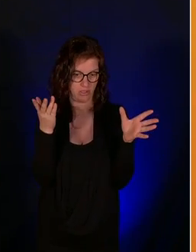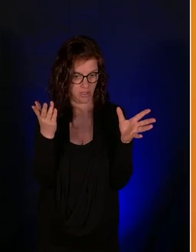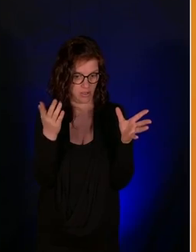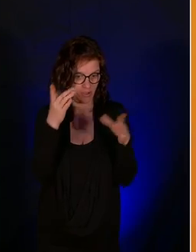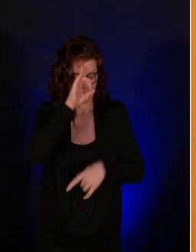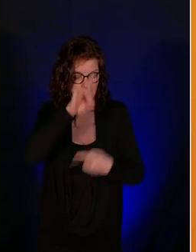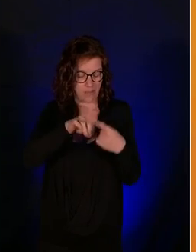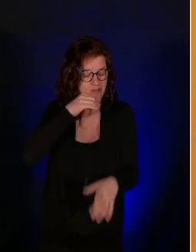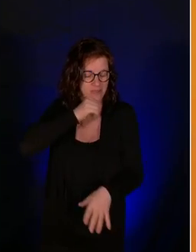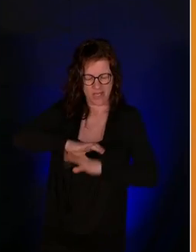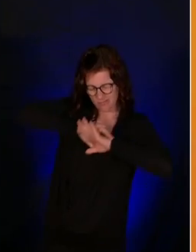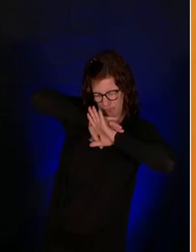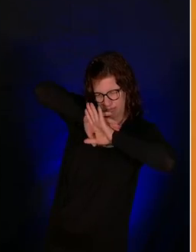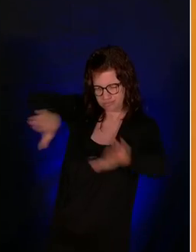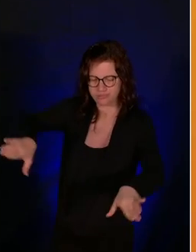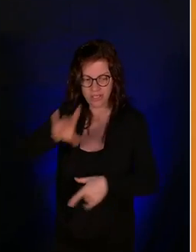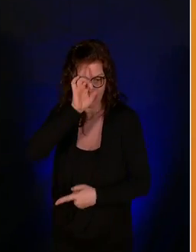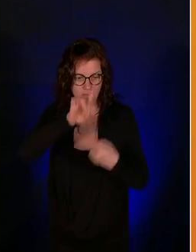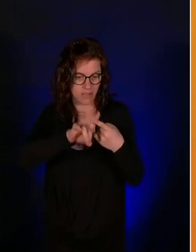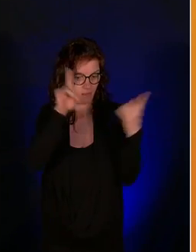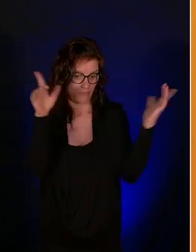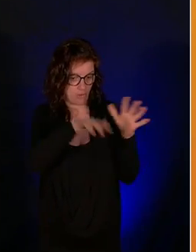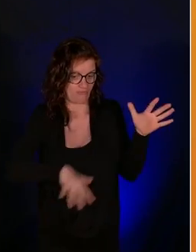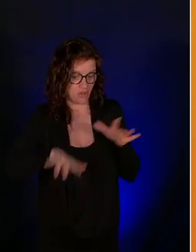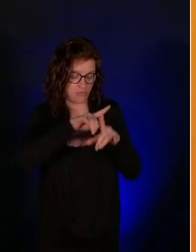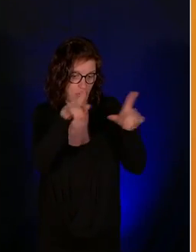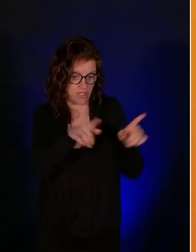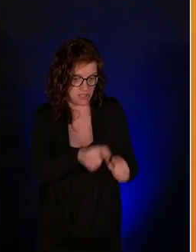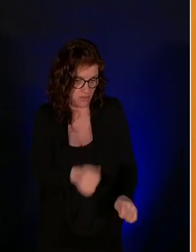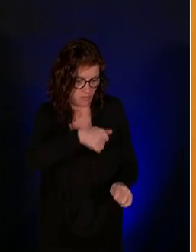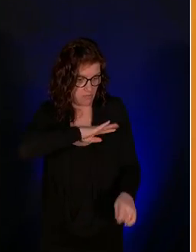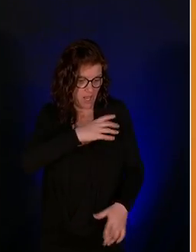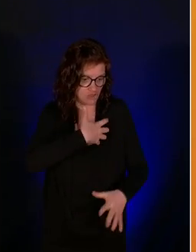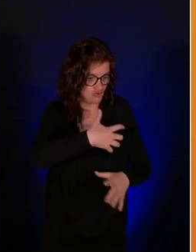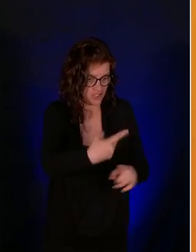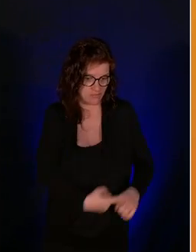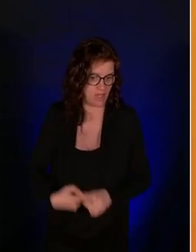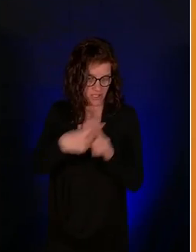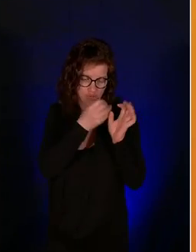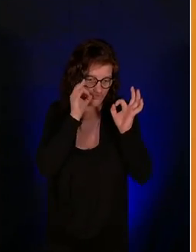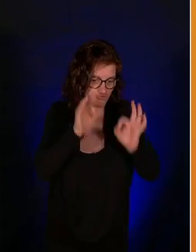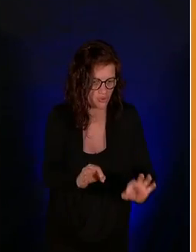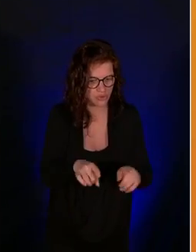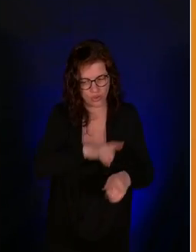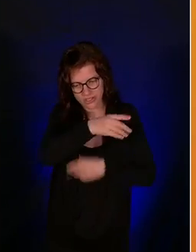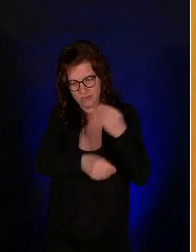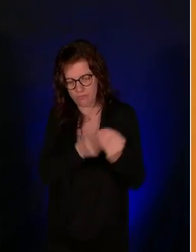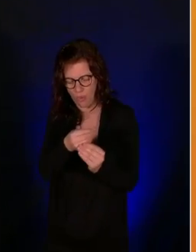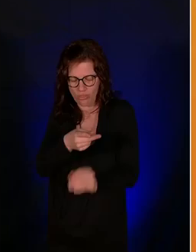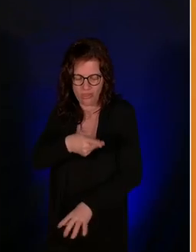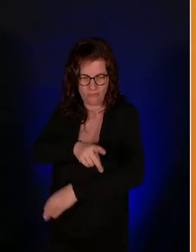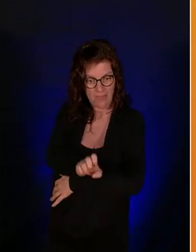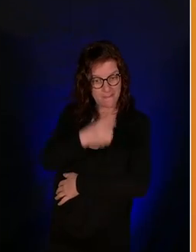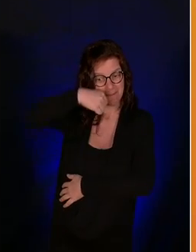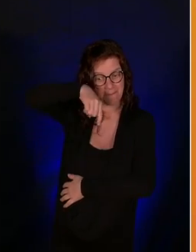le respect de notre environnement par une juste répartition des richesses et dans un monde de paix. Pour autant,